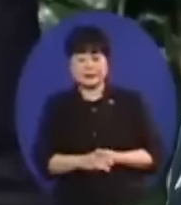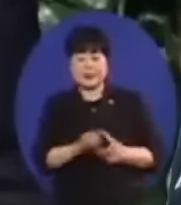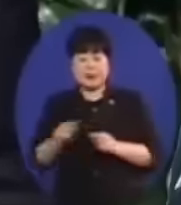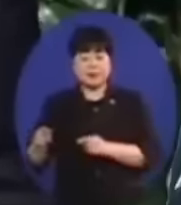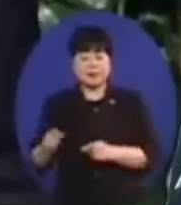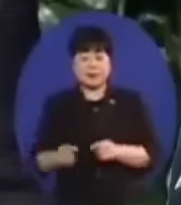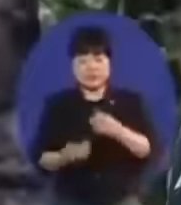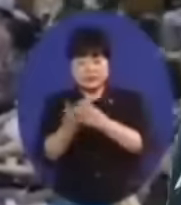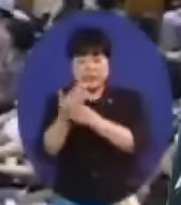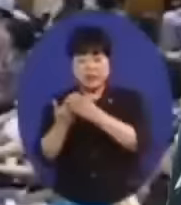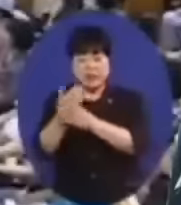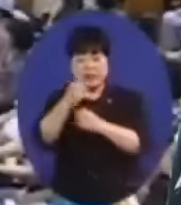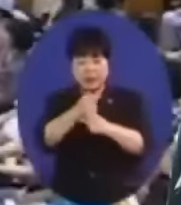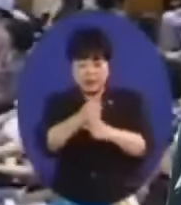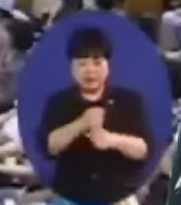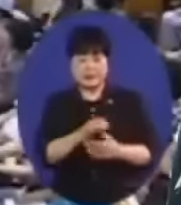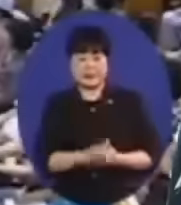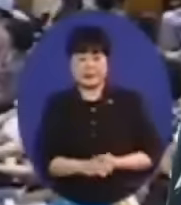만물이 생겨나기 시작한 것입니다.